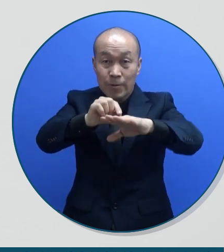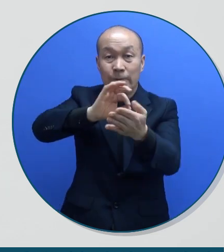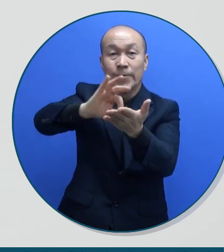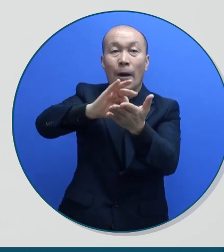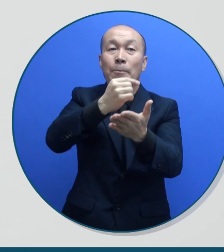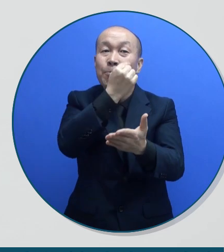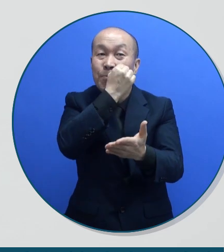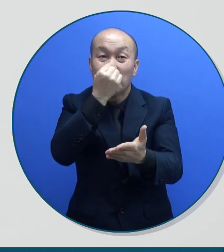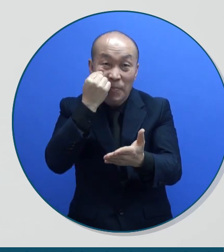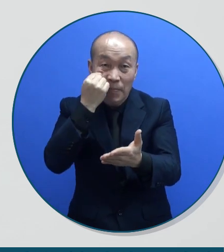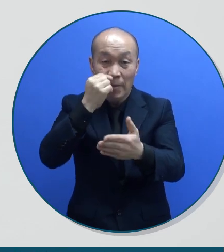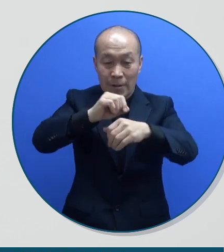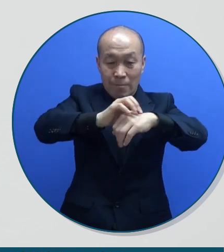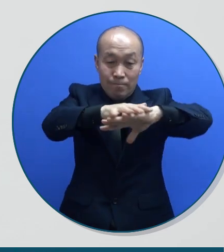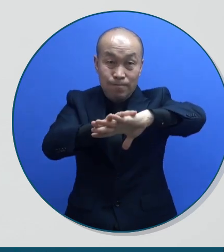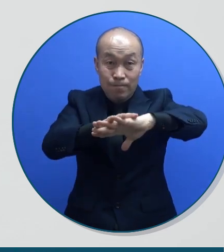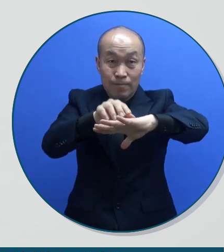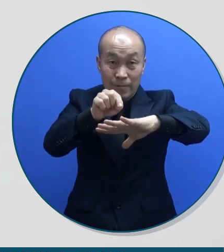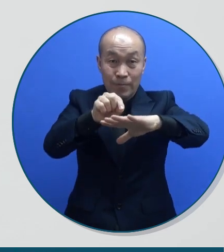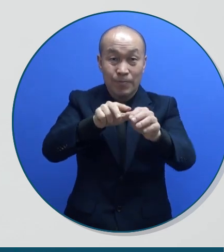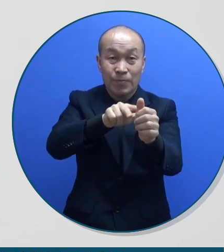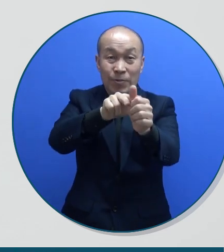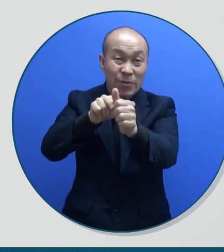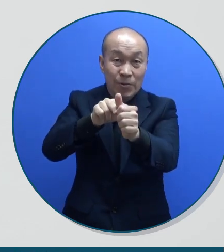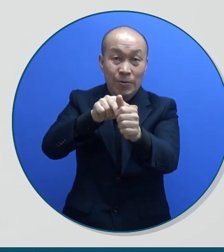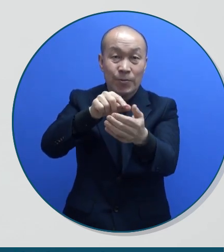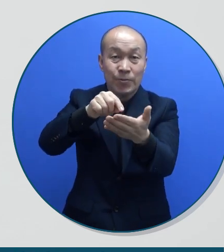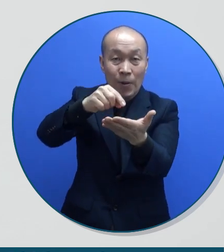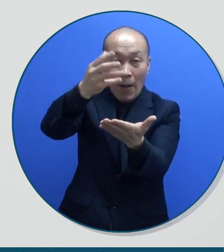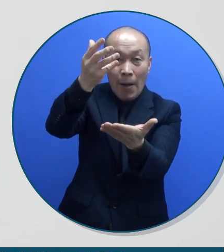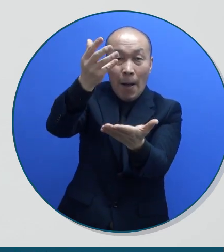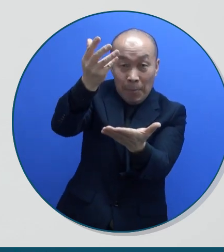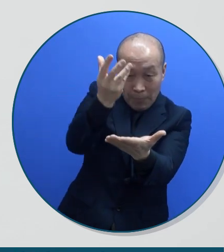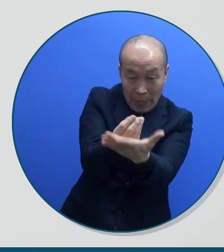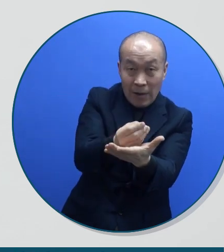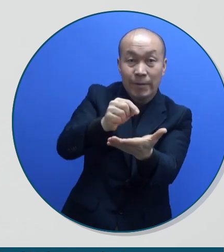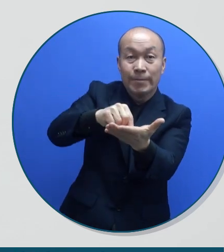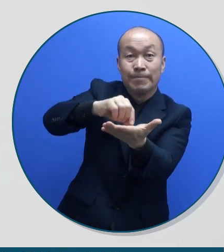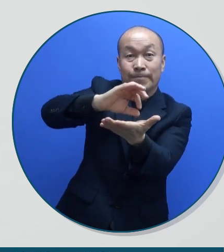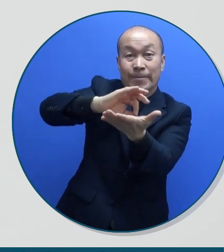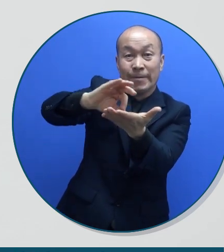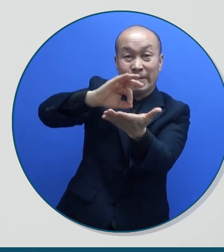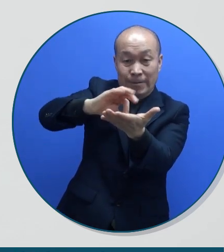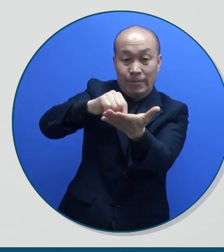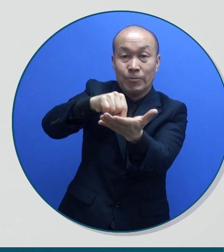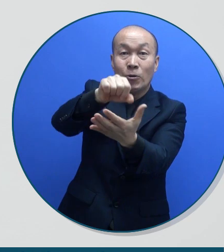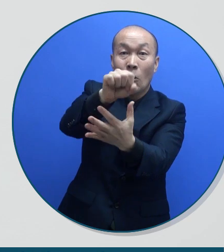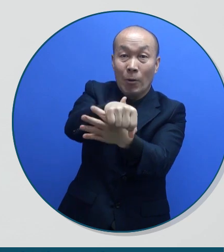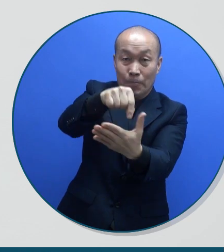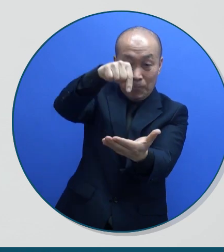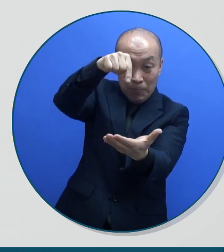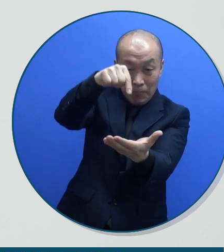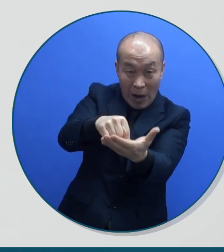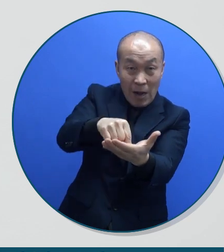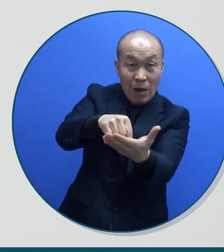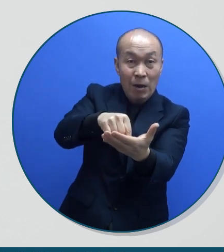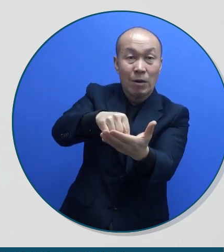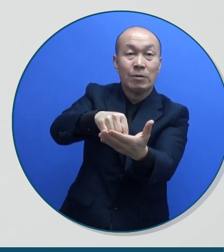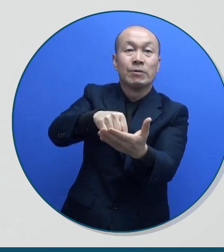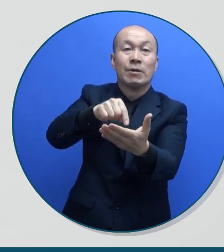측정 사용 확인이 뜹니다. 이때 위치 정보 측정은 앱을 사용하는 동안 허용할 수 있게 클릭해